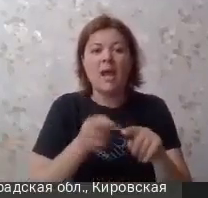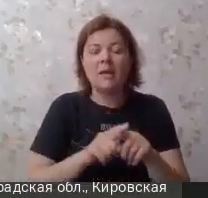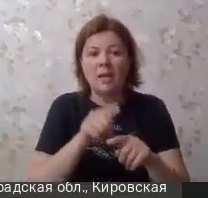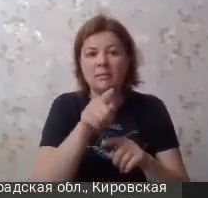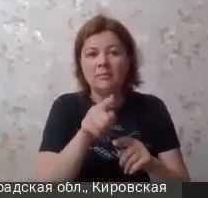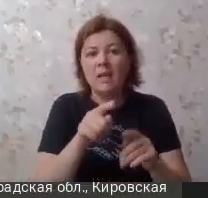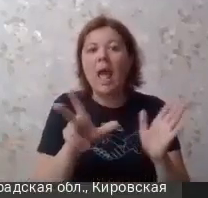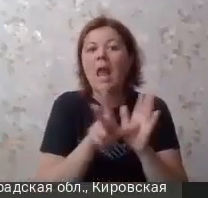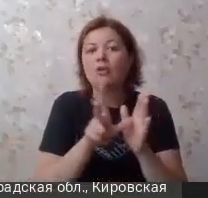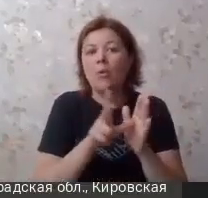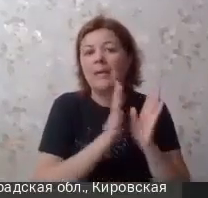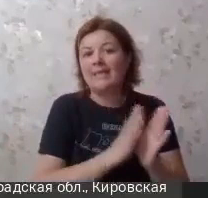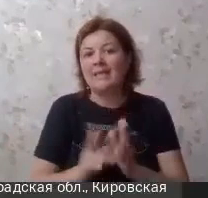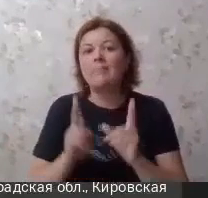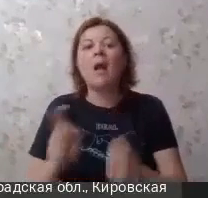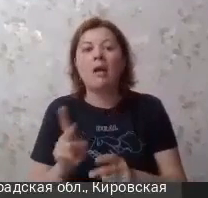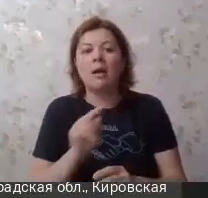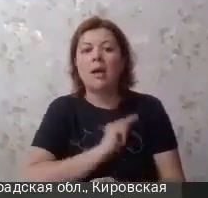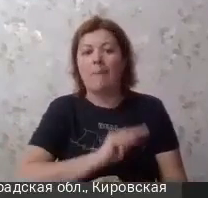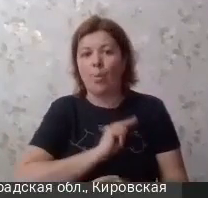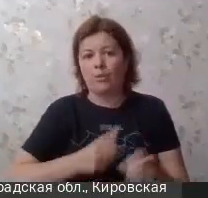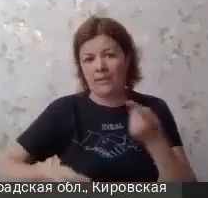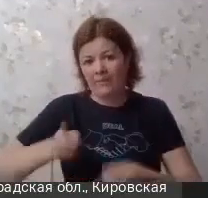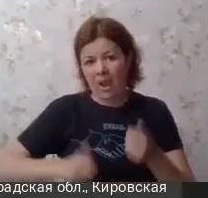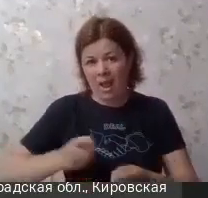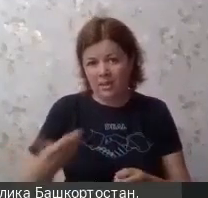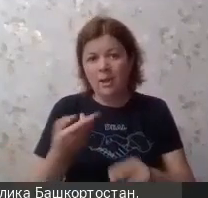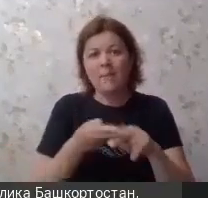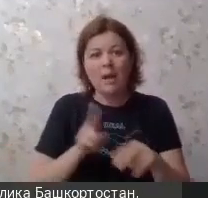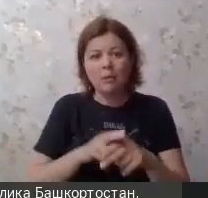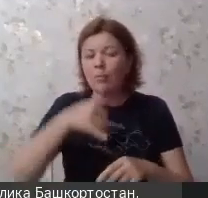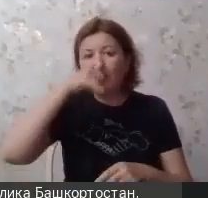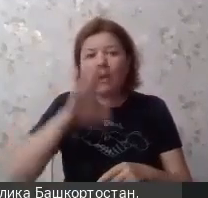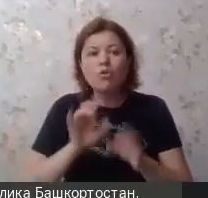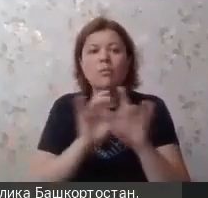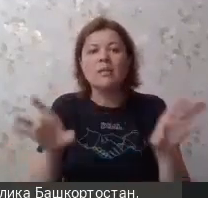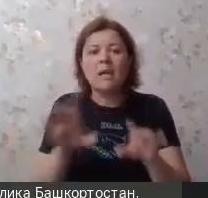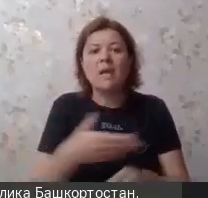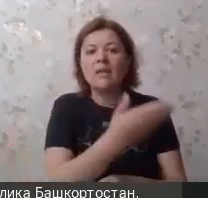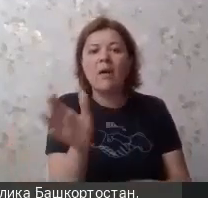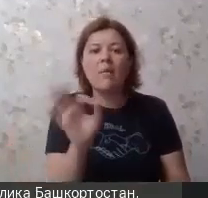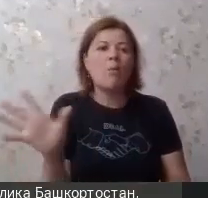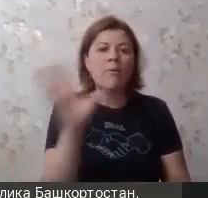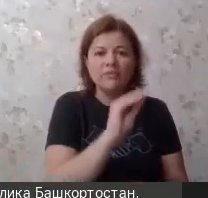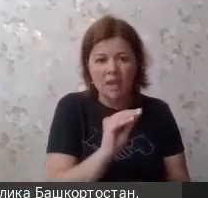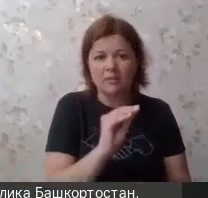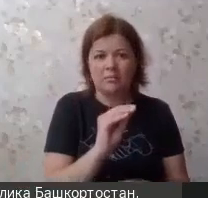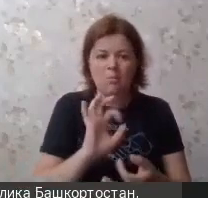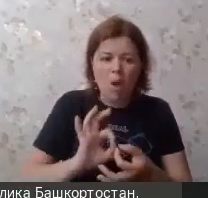и, соответственно, мы не можем рассказать о тех или иных тонкостях, подводных камнях, которые могут всплыть